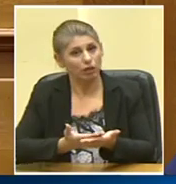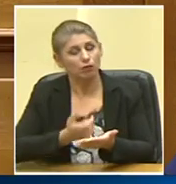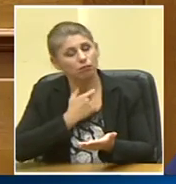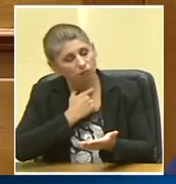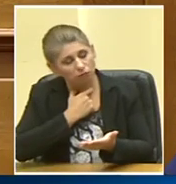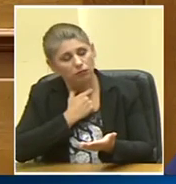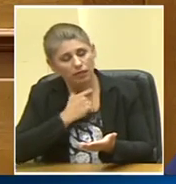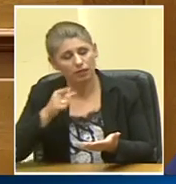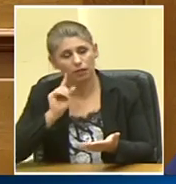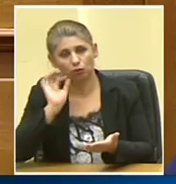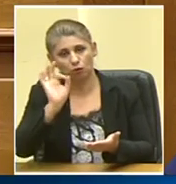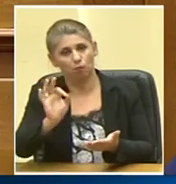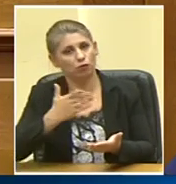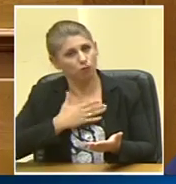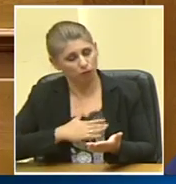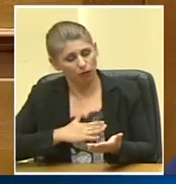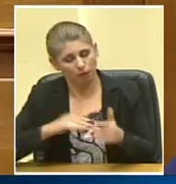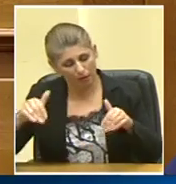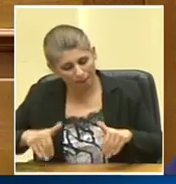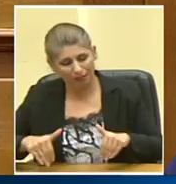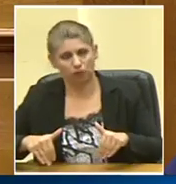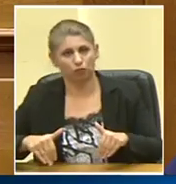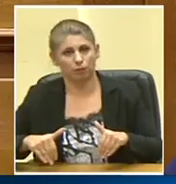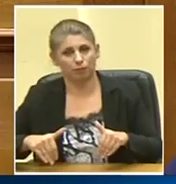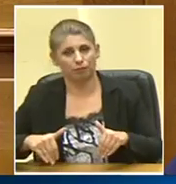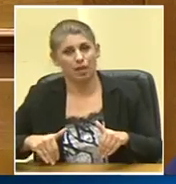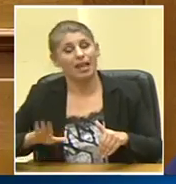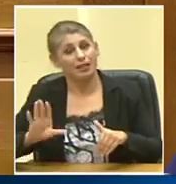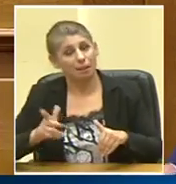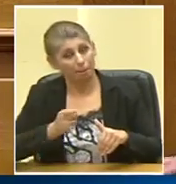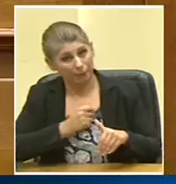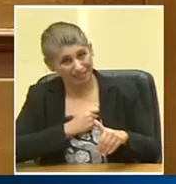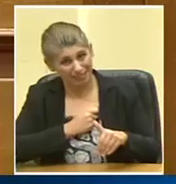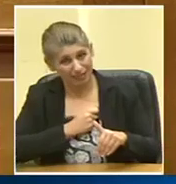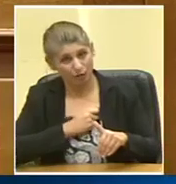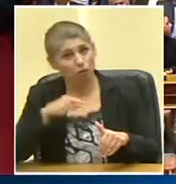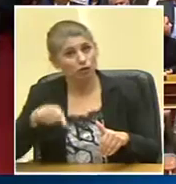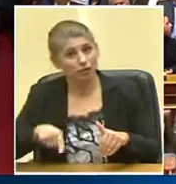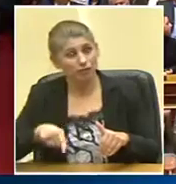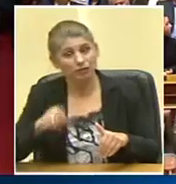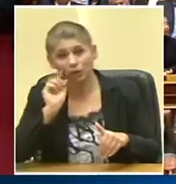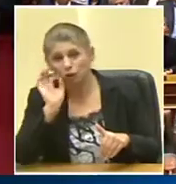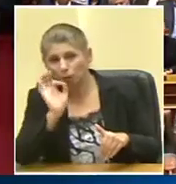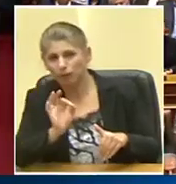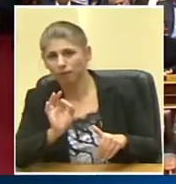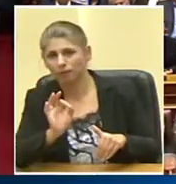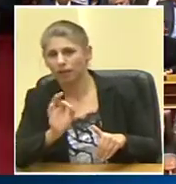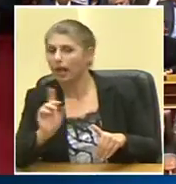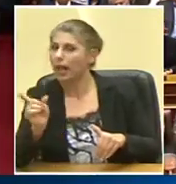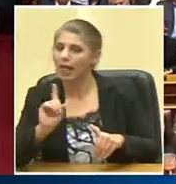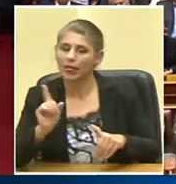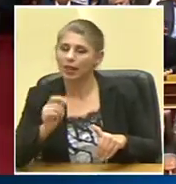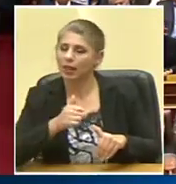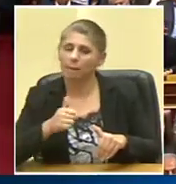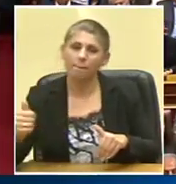για τους σκοπούς που θέλουμε να υπηρετήσουμε. Και εκτιμώ πως αυτή η σκοπή δεν είναι